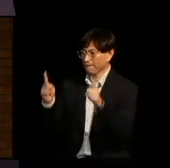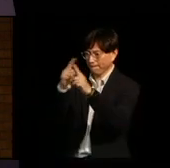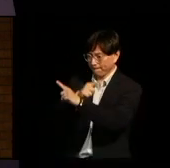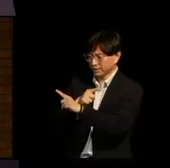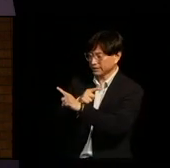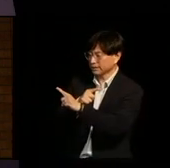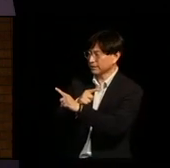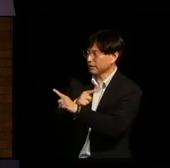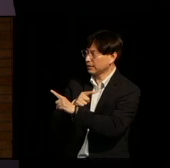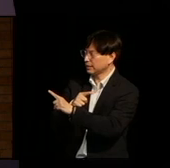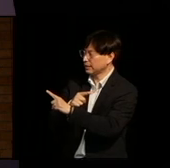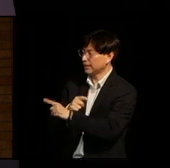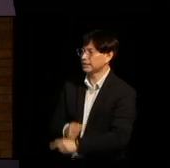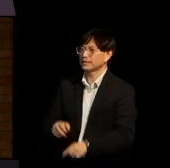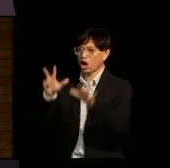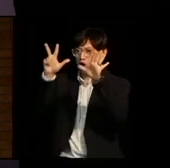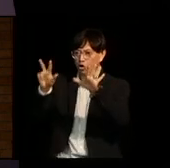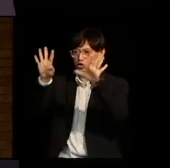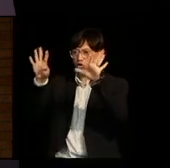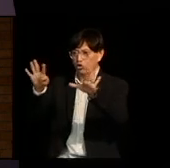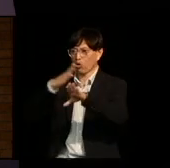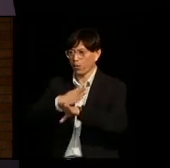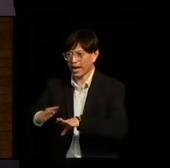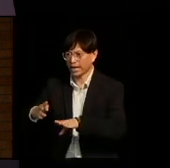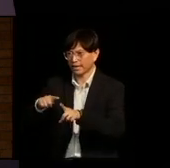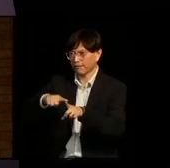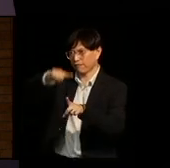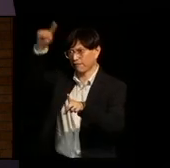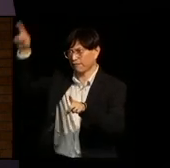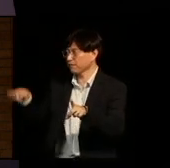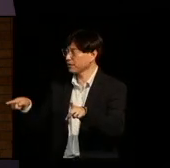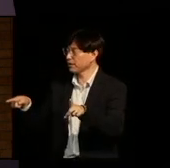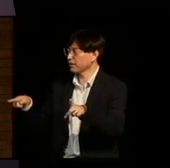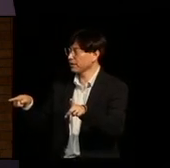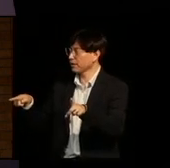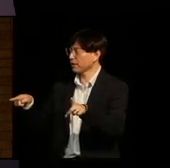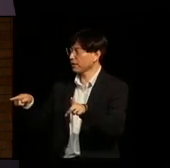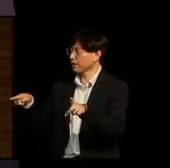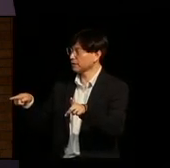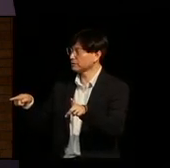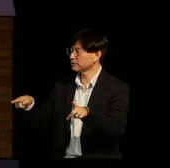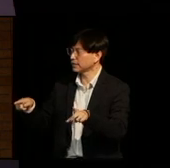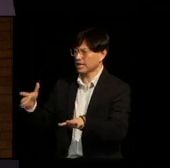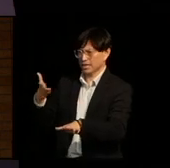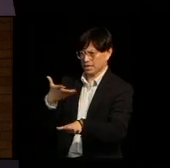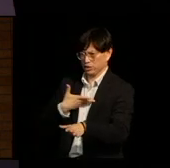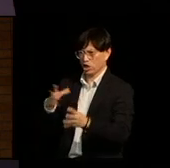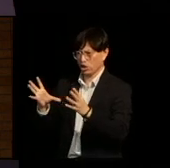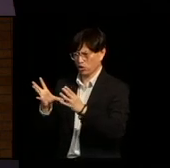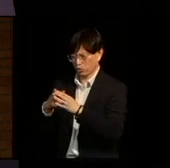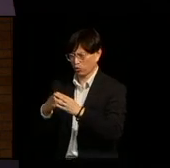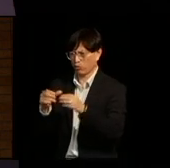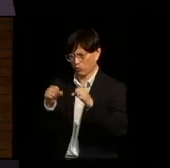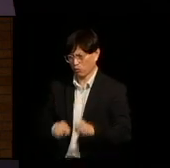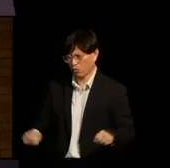va dal dagli 89 anni fino allun l'universitaria fino a che c'è gruppo c'è possibilità di